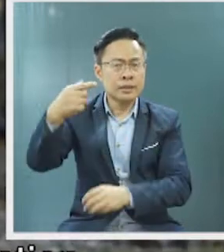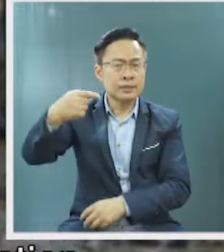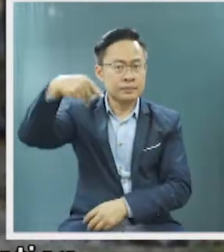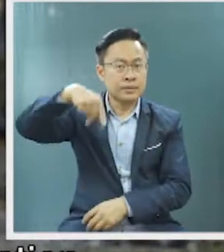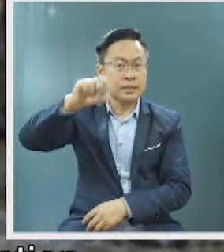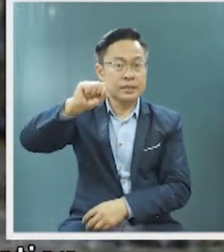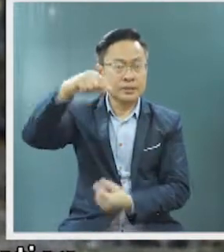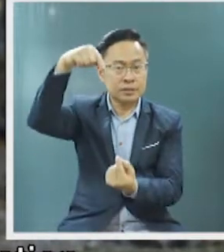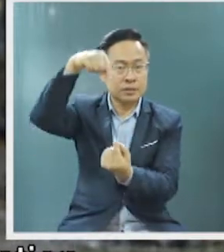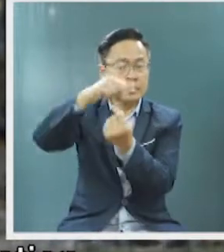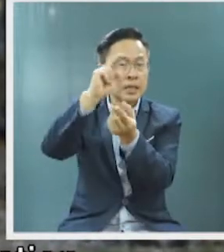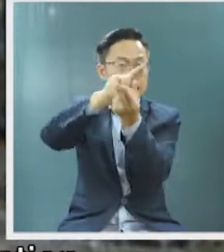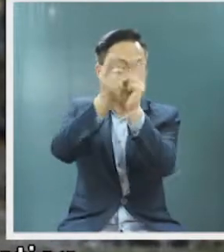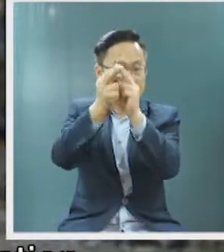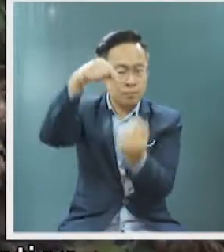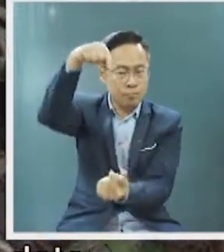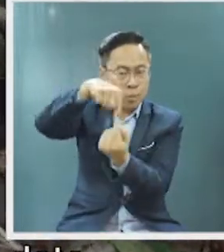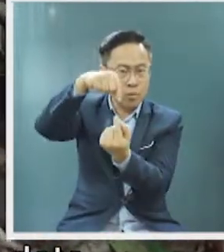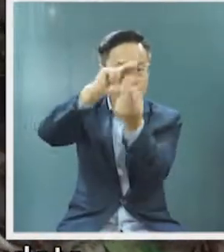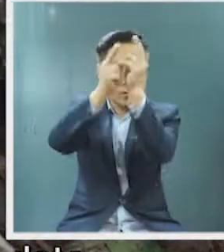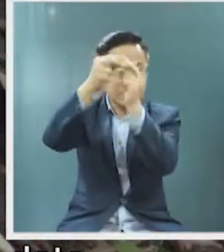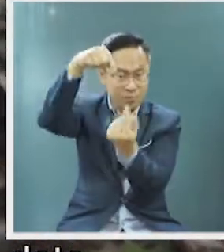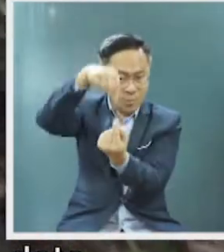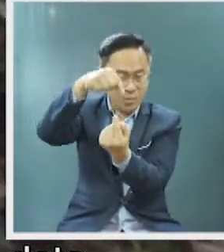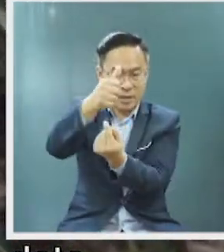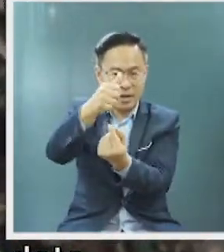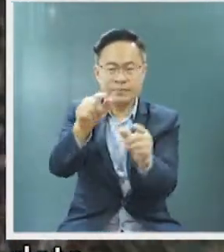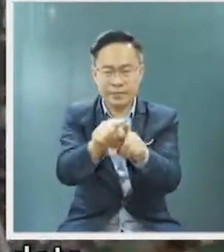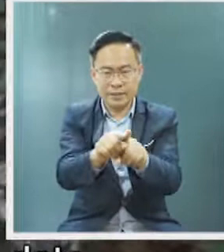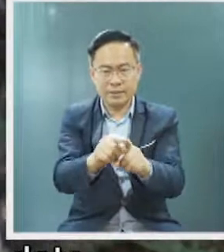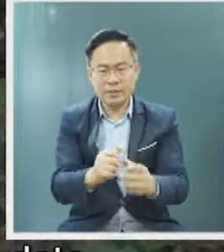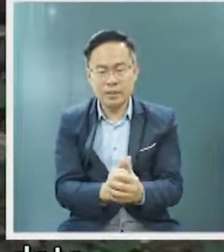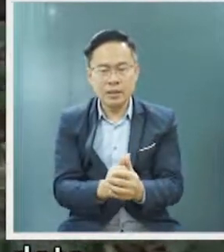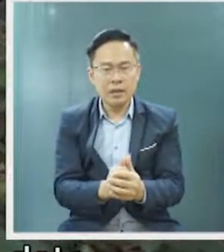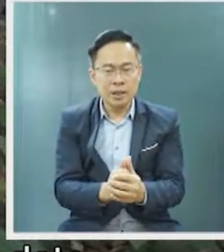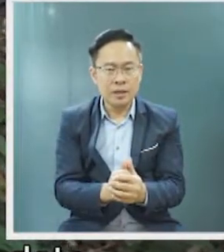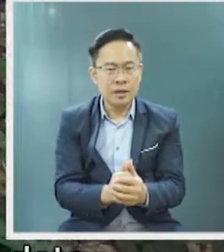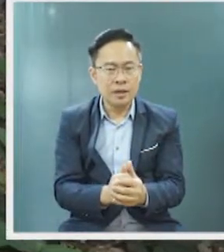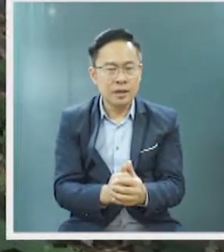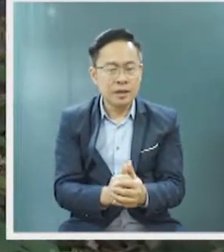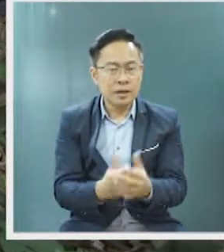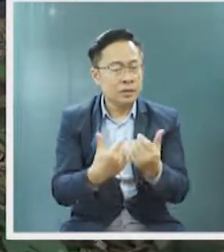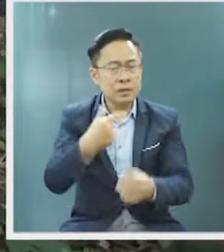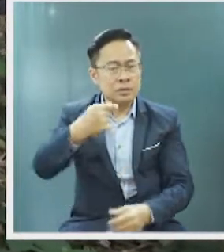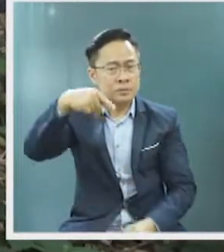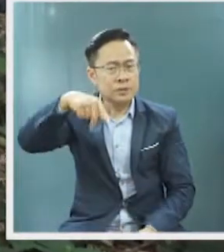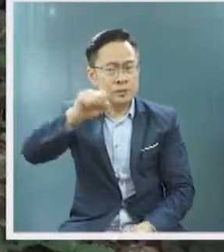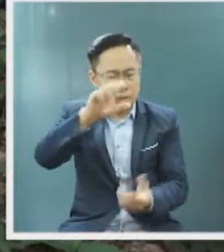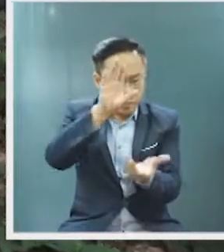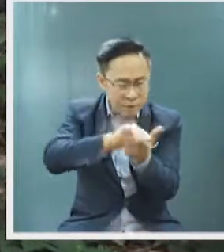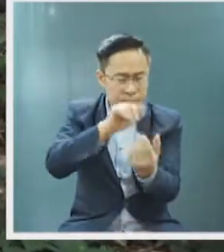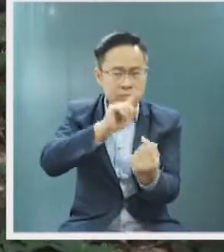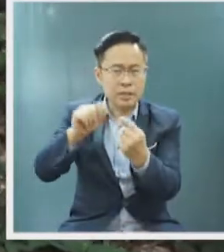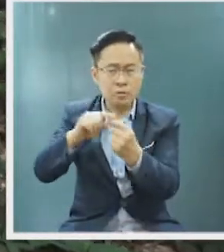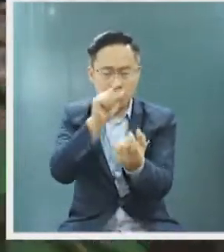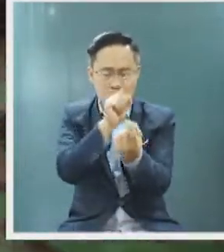พิกัดแล้วก็ลงข้อมูลในดาวอาทิตย์เราจัดเก็บทุกอย่างข้อมูลทุกอย่างข้อมูลต้นไม้พันไม้พัน